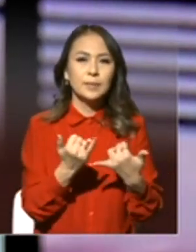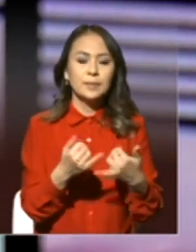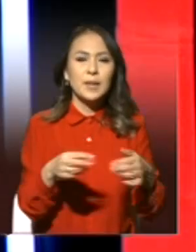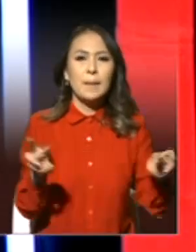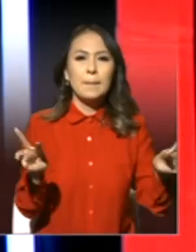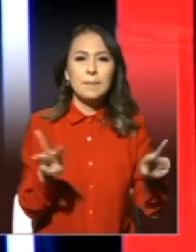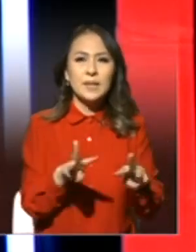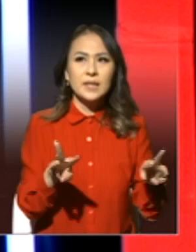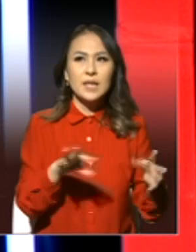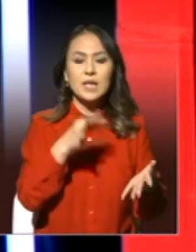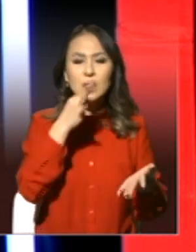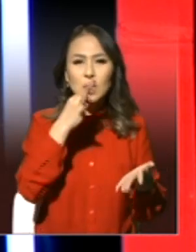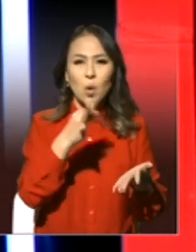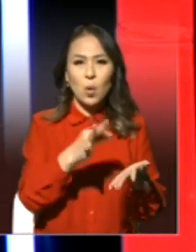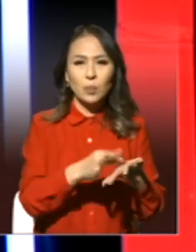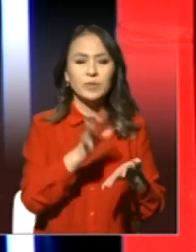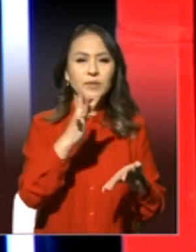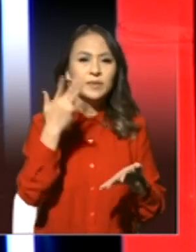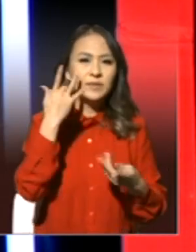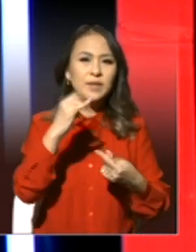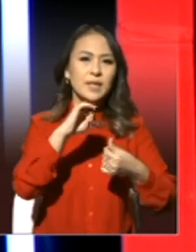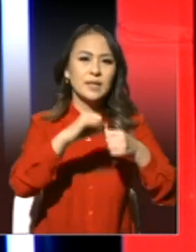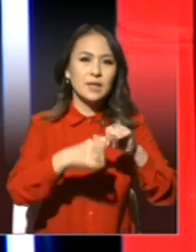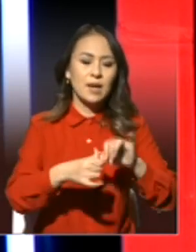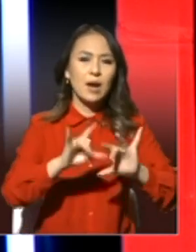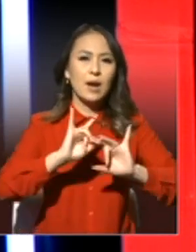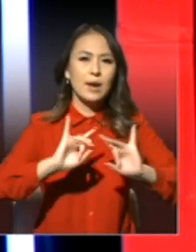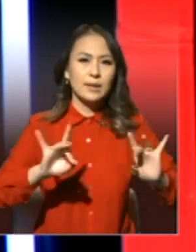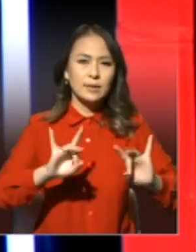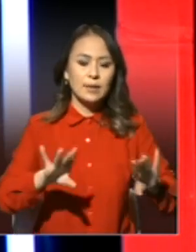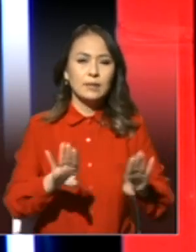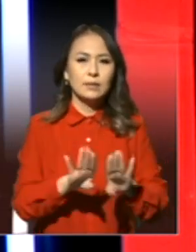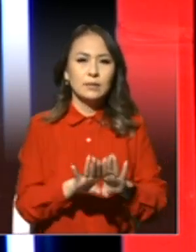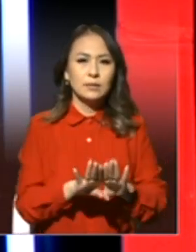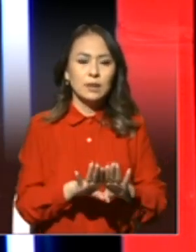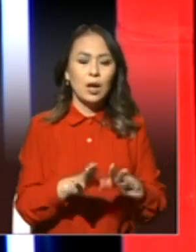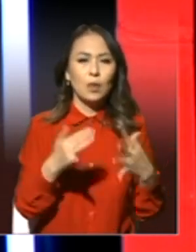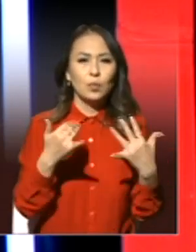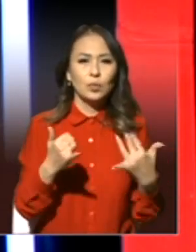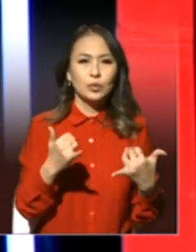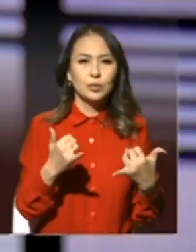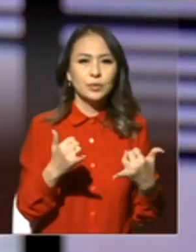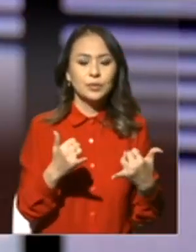министрлік жауап тұлғалар ылғи да айтады дайынбыз, дайынбыз деп. Бұл жерде жаңағы біріншіден